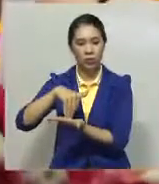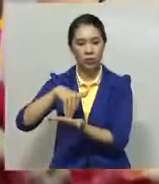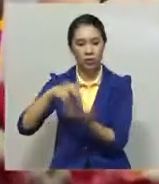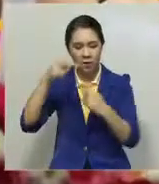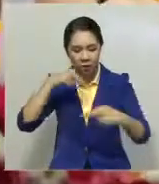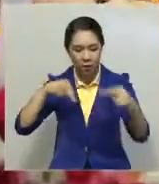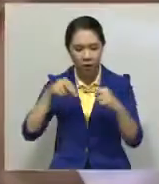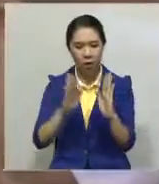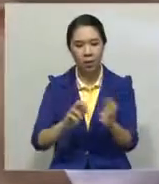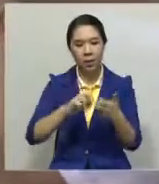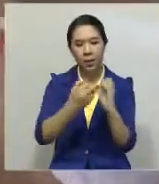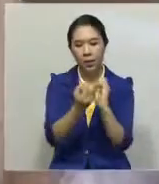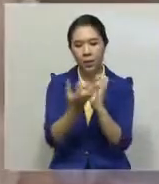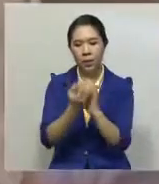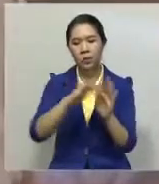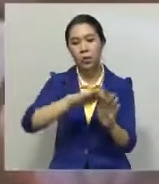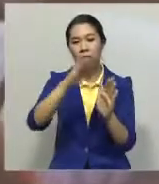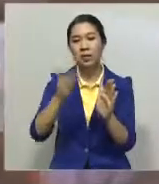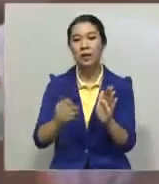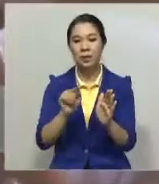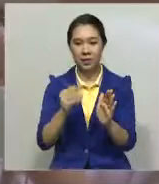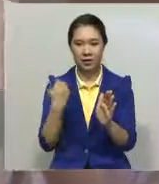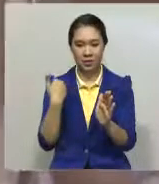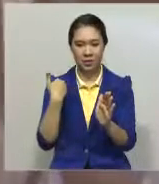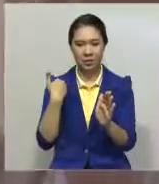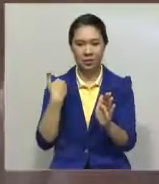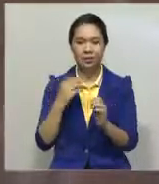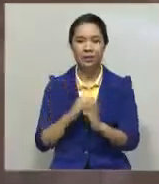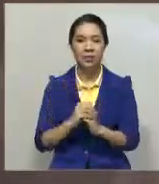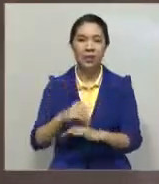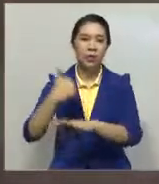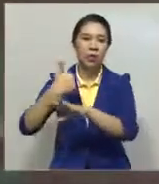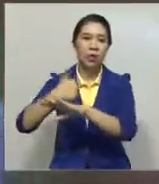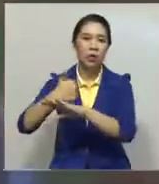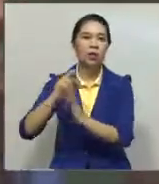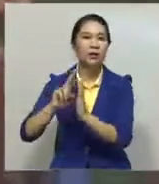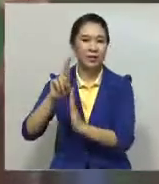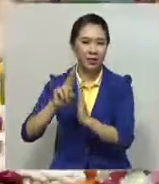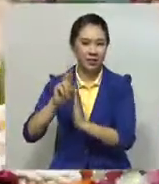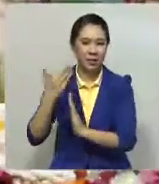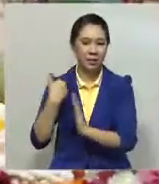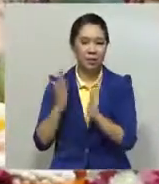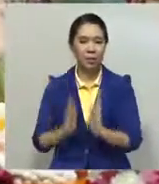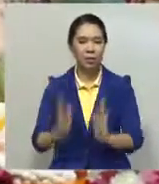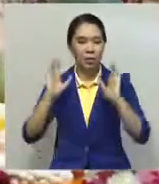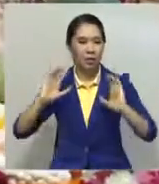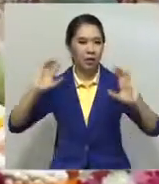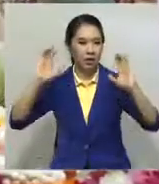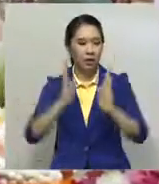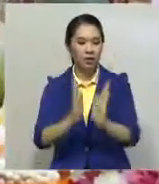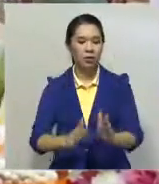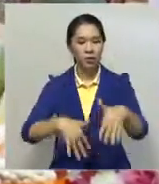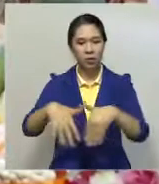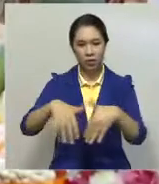ประสบภัยถ้ำหลวงขุนน้ำนางนอนพร้อมด้วยนายประจนปรัชกุลผู้ว่าราชการจังหวัดเชียงรายนำข้าราชการและประชาชนจิตอาสาช